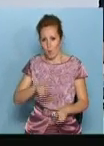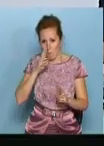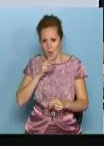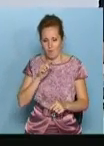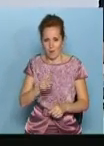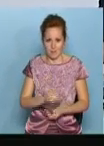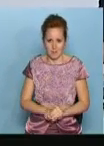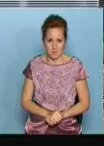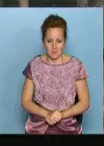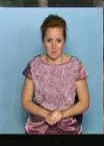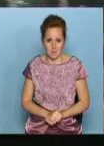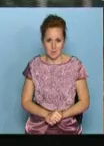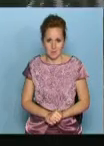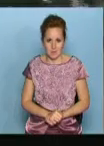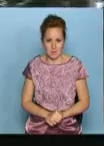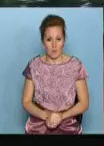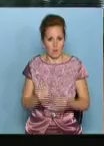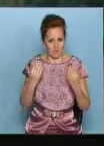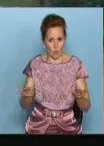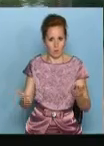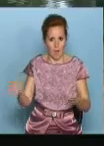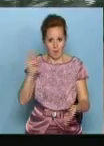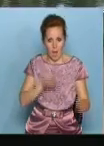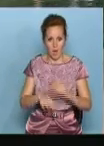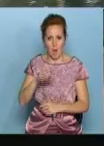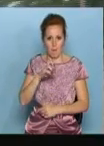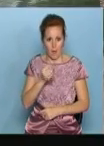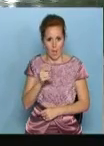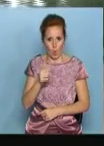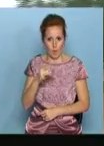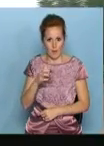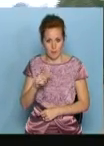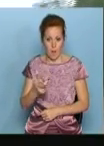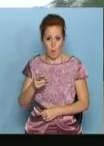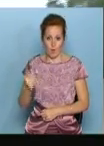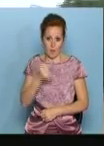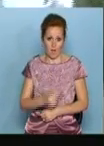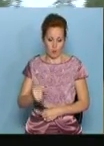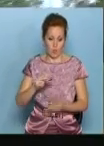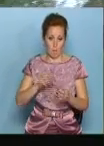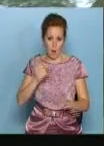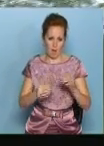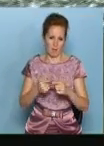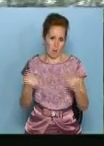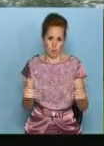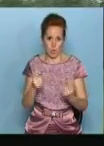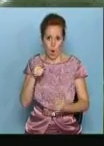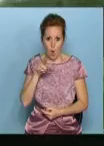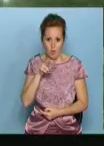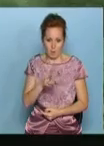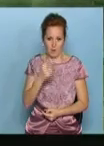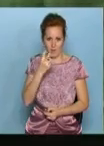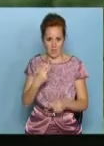группа. Вот она, гора Байгуреч. Хотя по географическим параметрам это только холм, 220 метров над